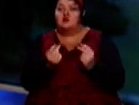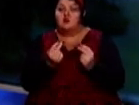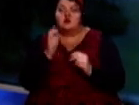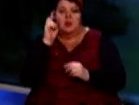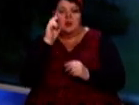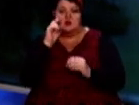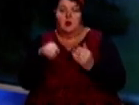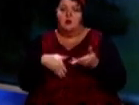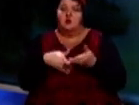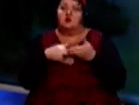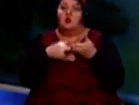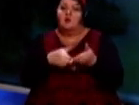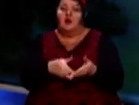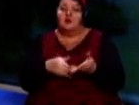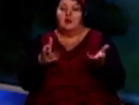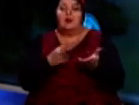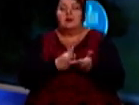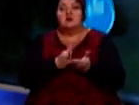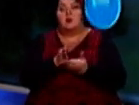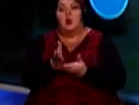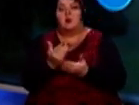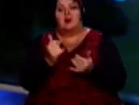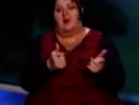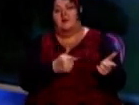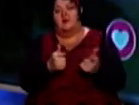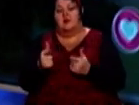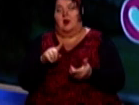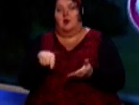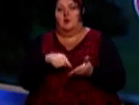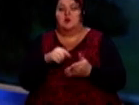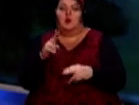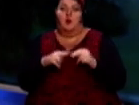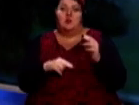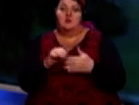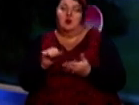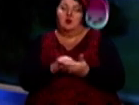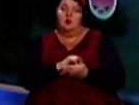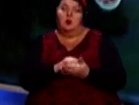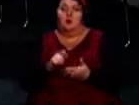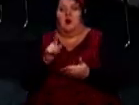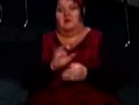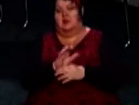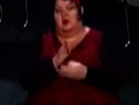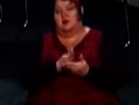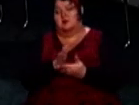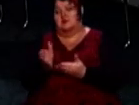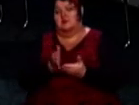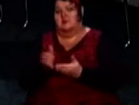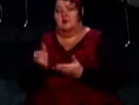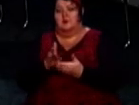державної субвенції, які спрямовуються на виготовлення містобудівної документації, вони їх спрямовують в якісь інші